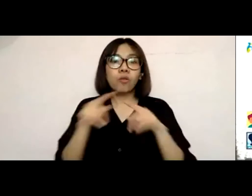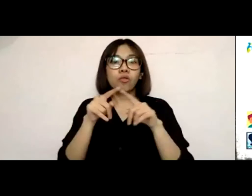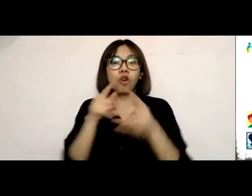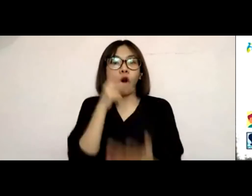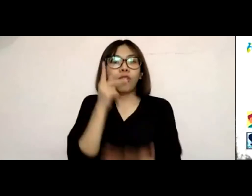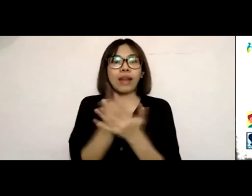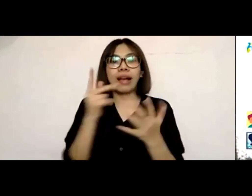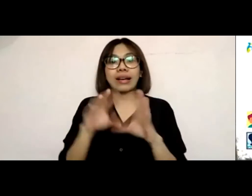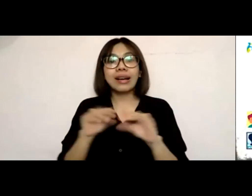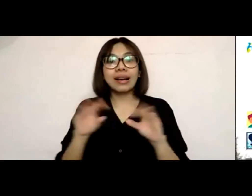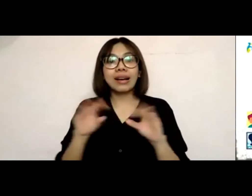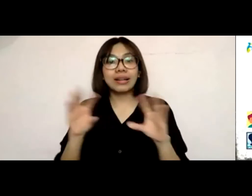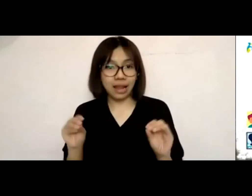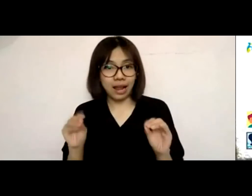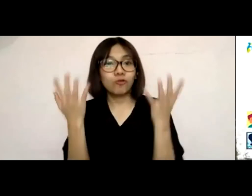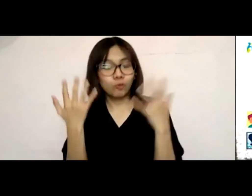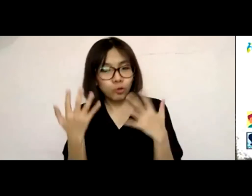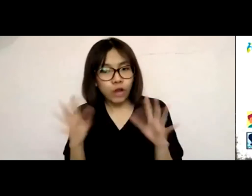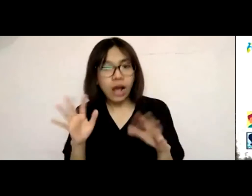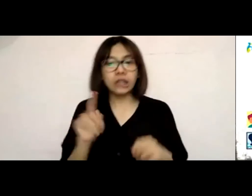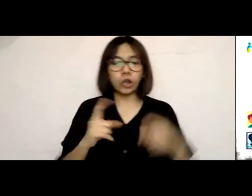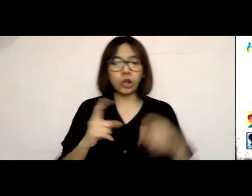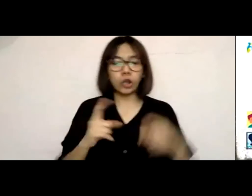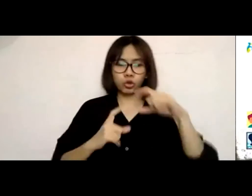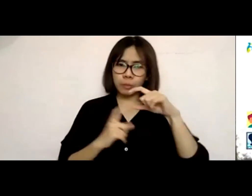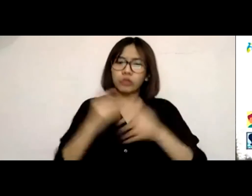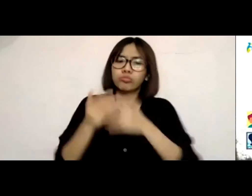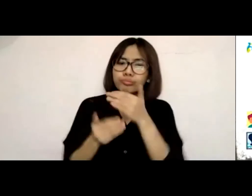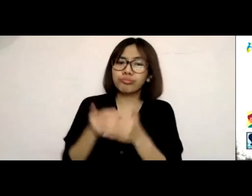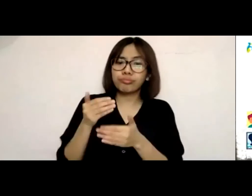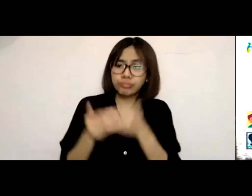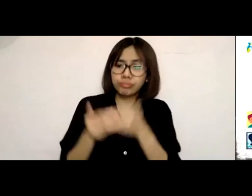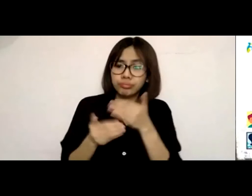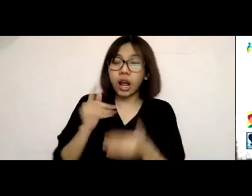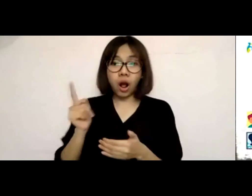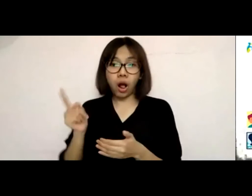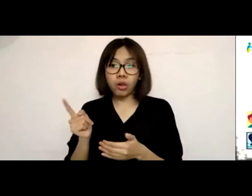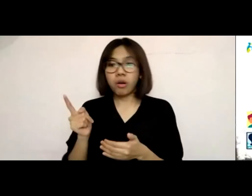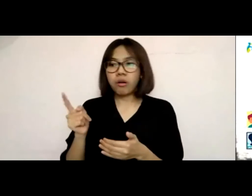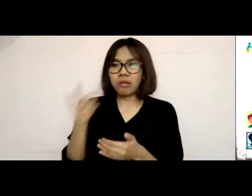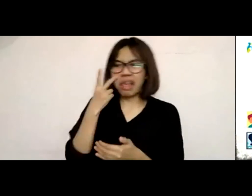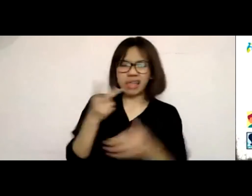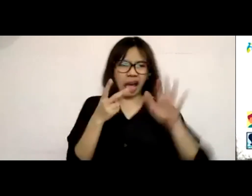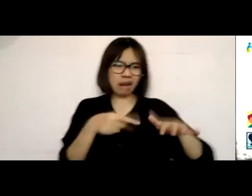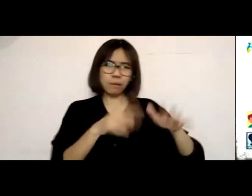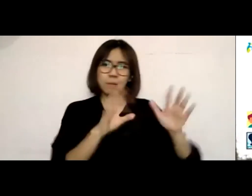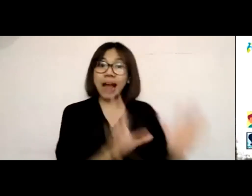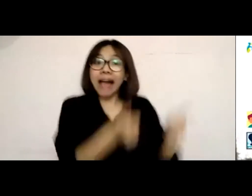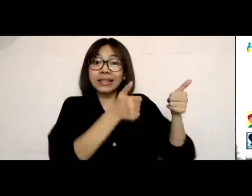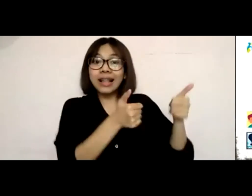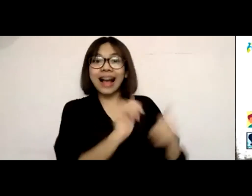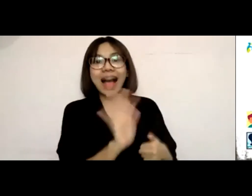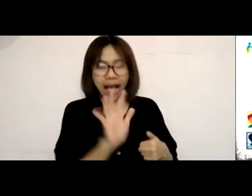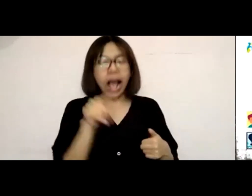semester, kemudian kita lanjutkan lagi semester berikutnya. Kalau umpamanya belum ada keberhasilan, kita lanjutkan lagi di semester